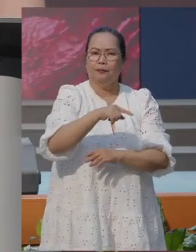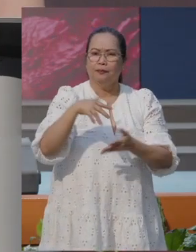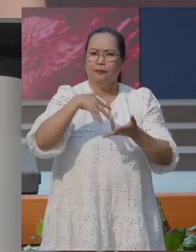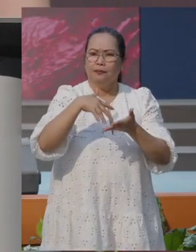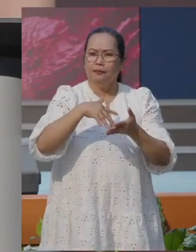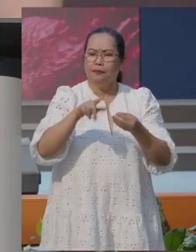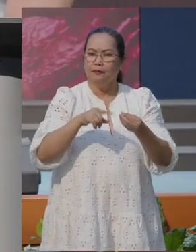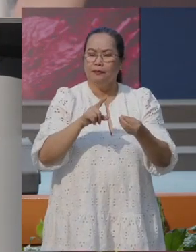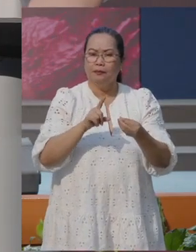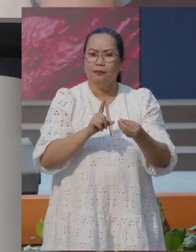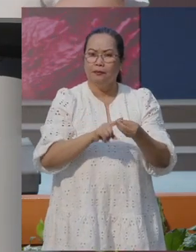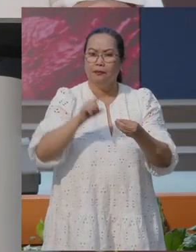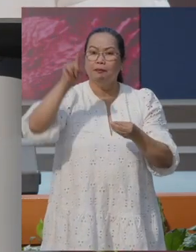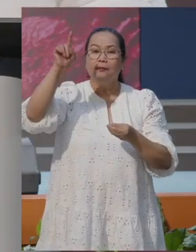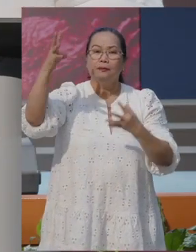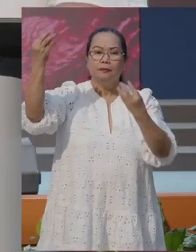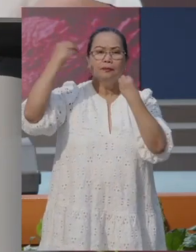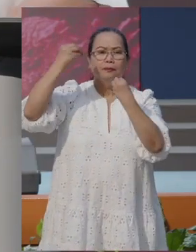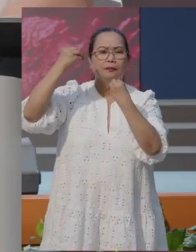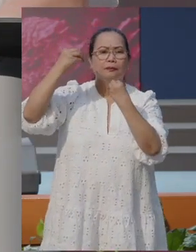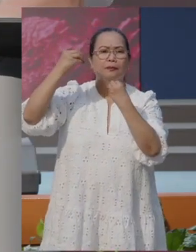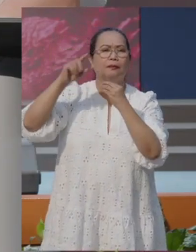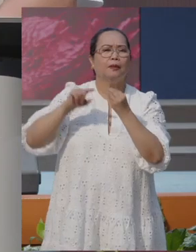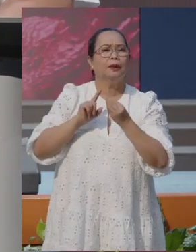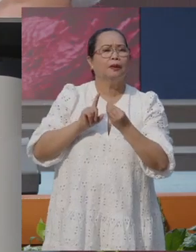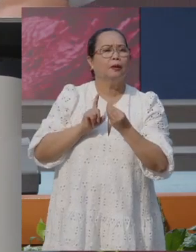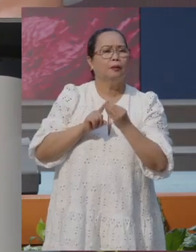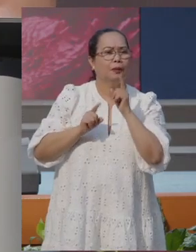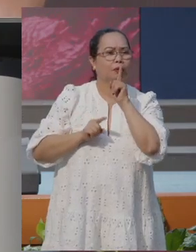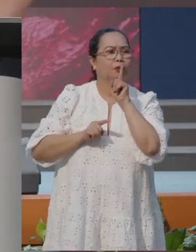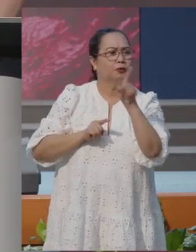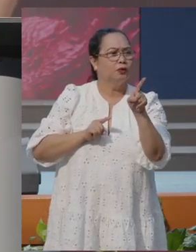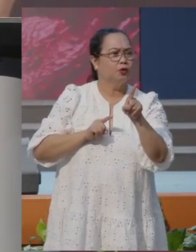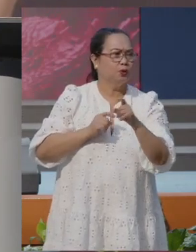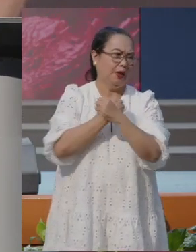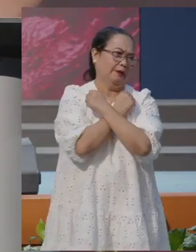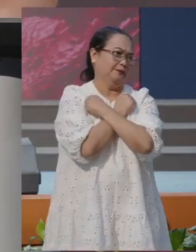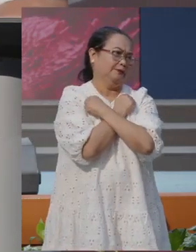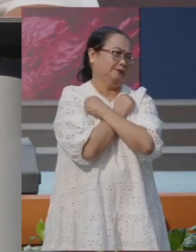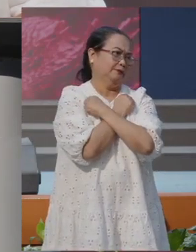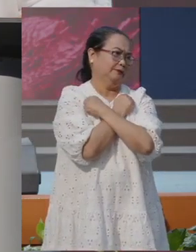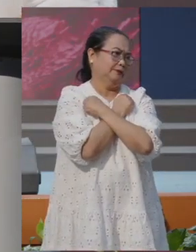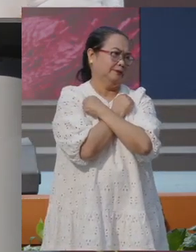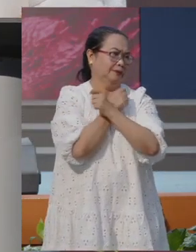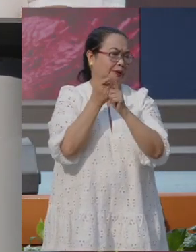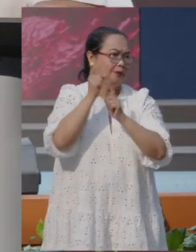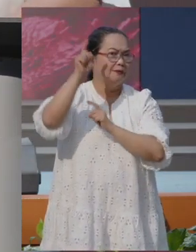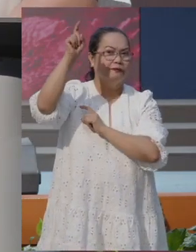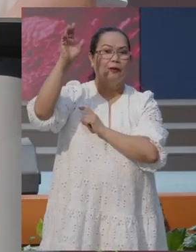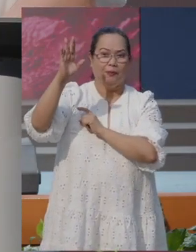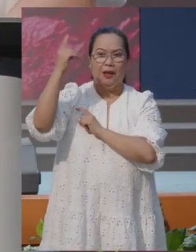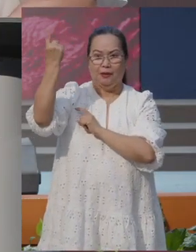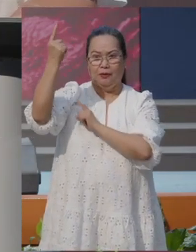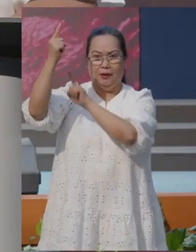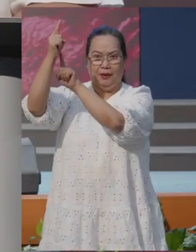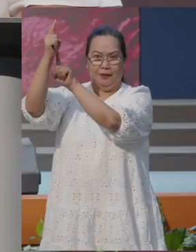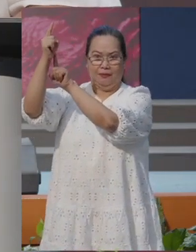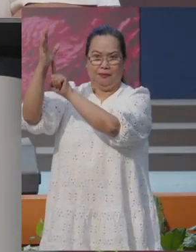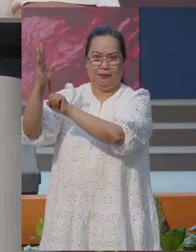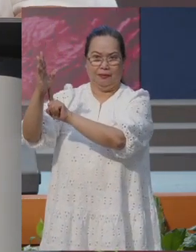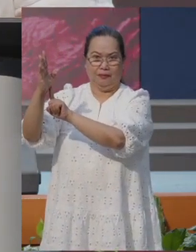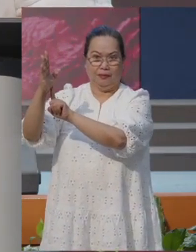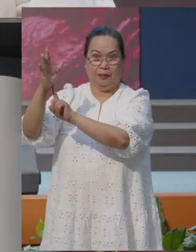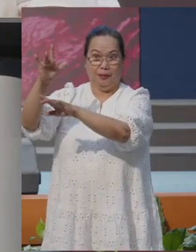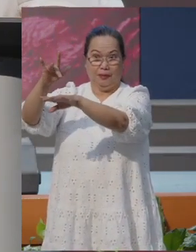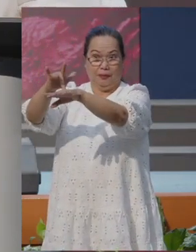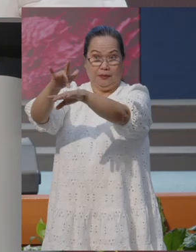natin ang turo ng ating Panginoon tungkol sa tunay na pag-ibig na nagmumula sa Kanya at